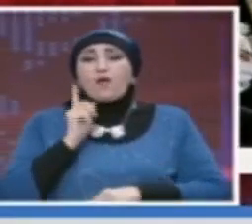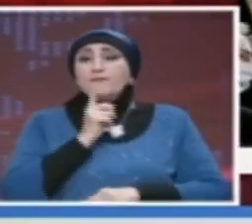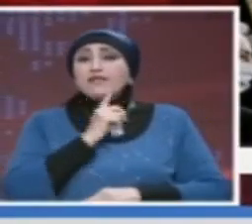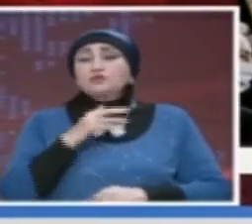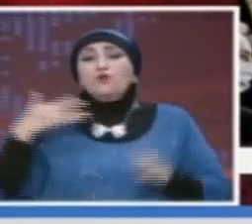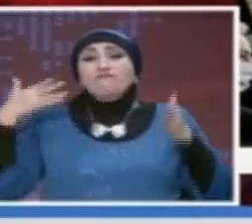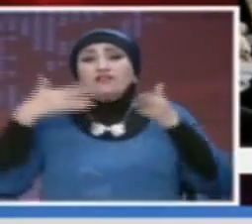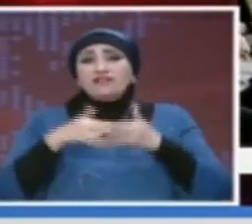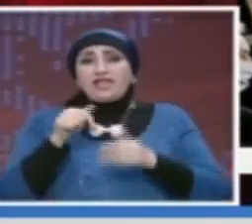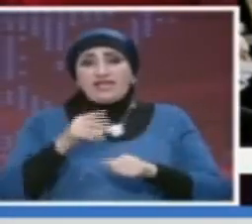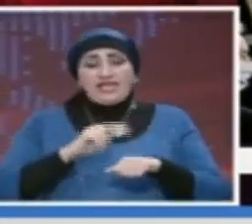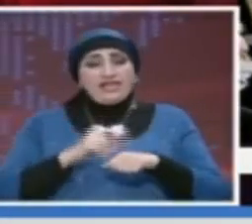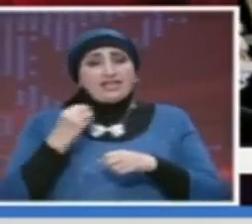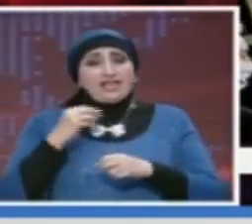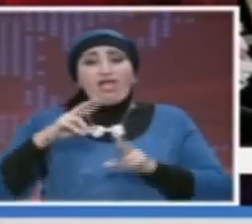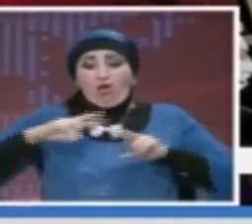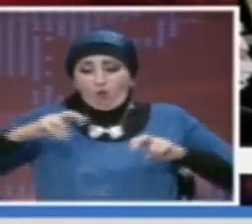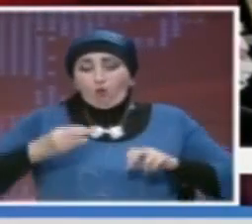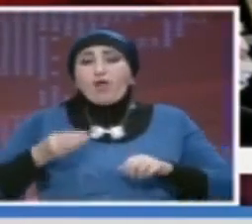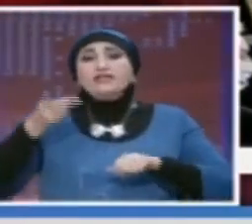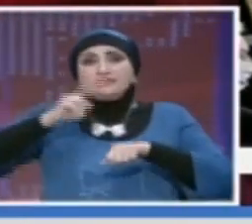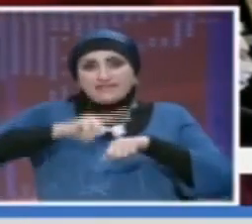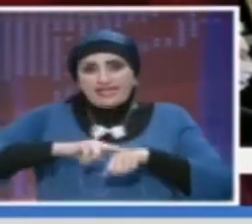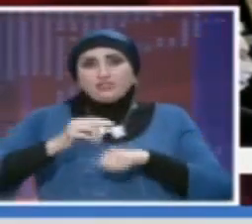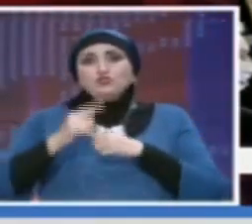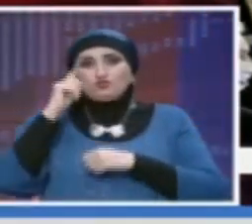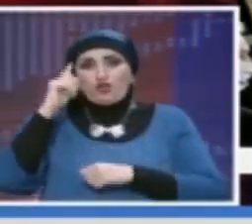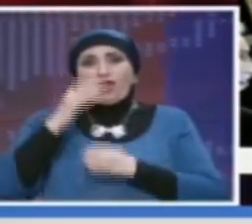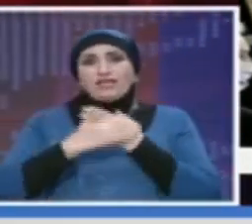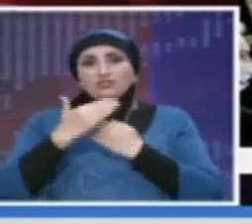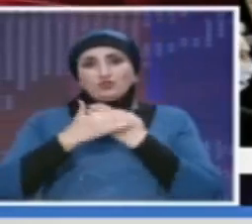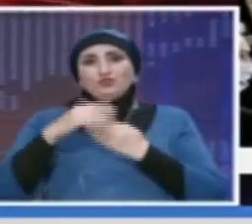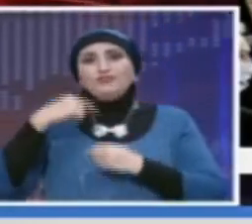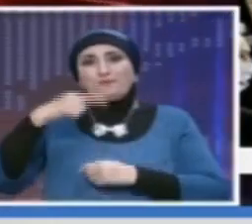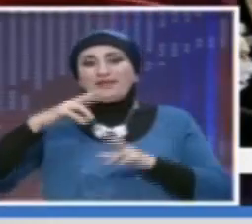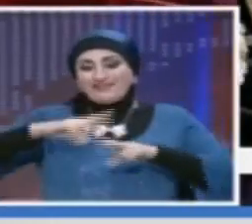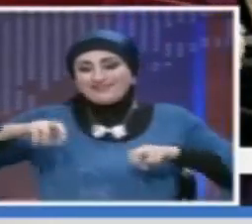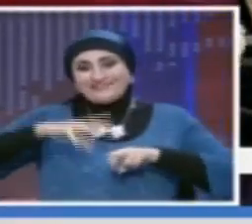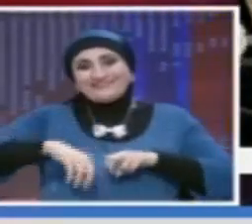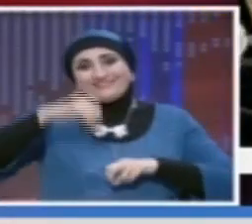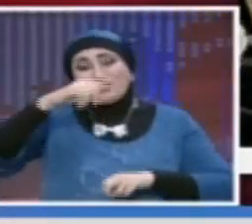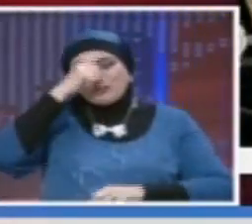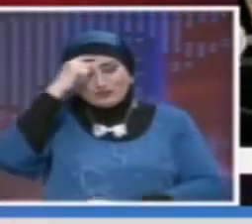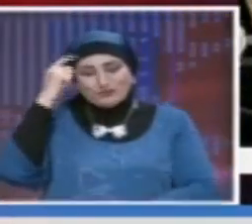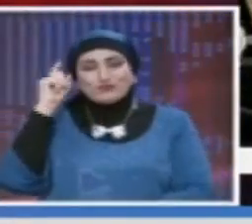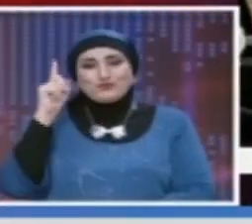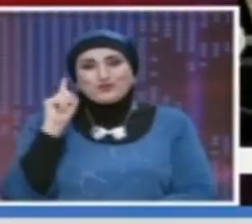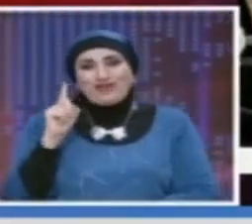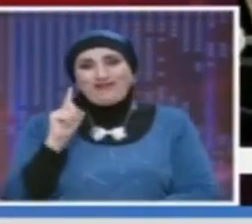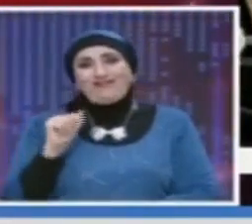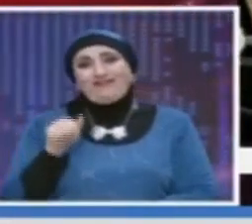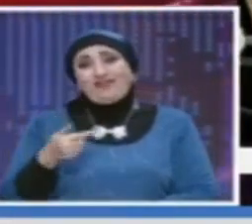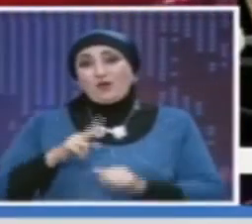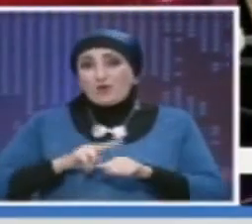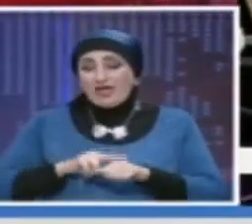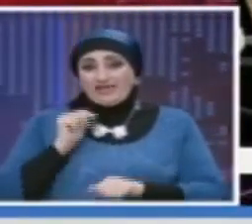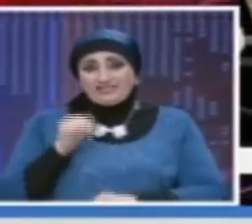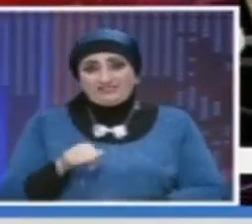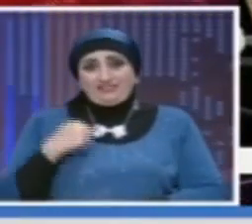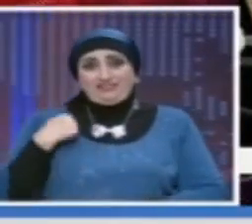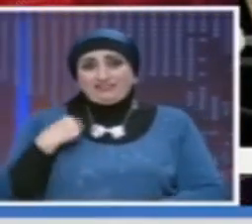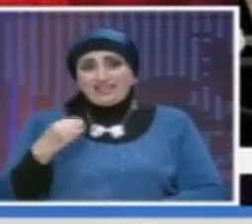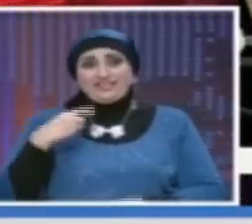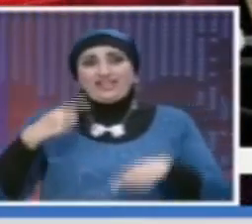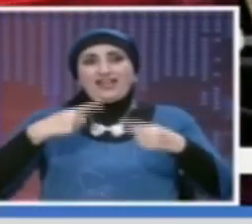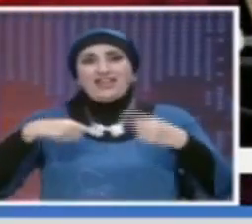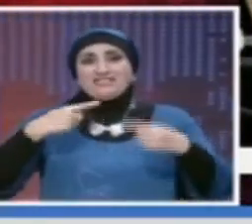مترامية الأطراف. يعني إذا ننتظر اكتشافات جديدة خلال الفترة القادمة دكتور إكرامي. إن شاء الله الكشف الأثري لم ينتهي